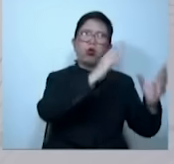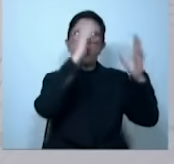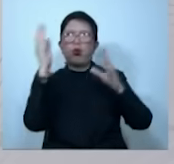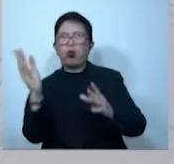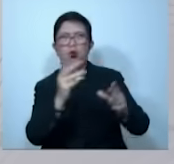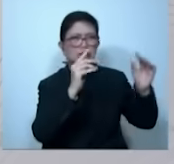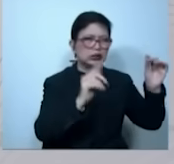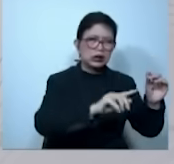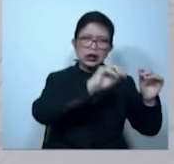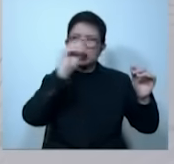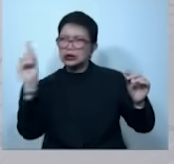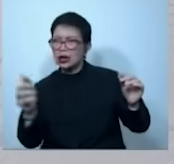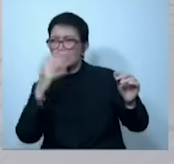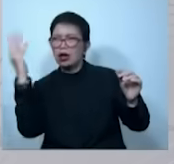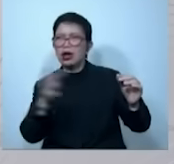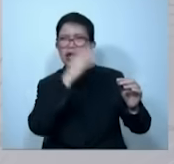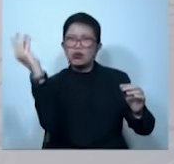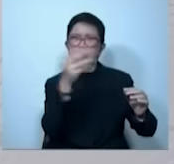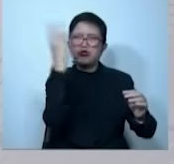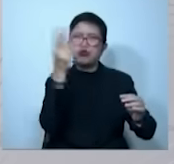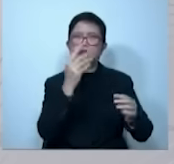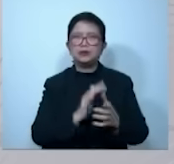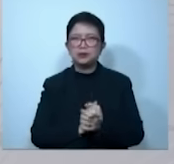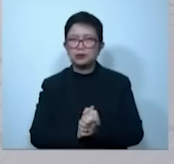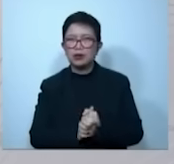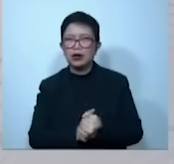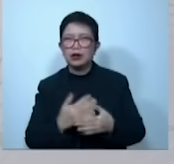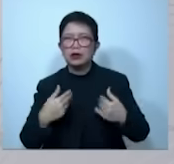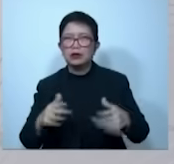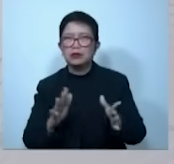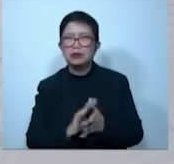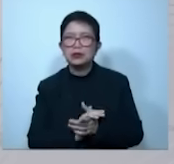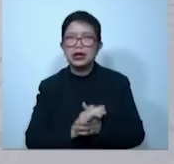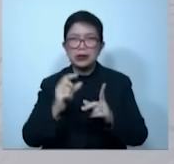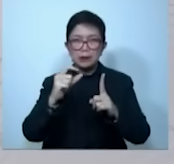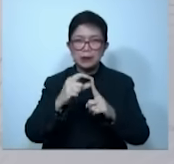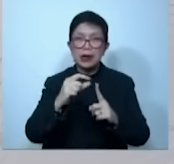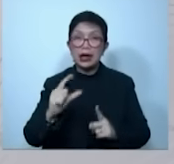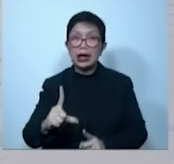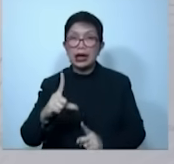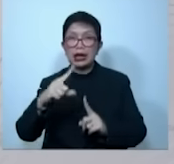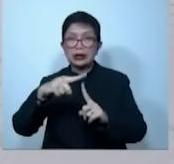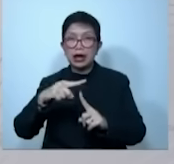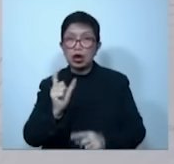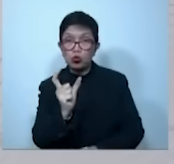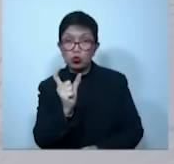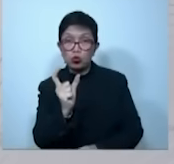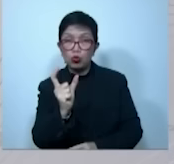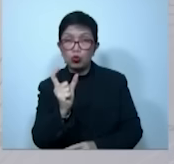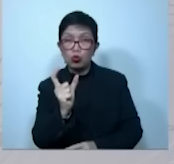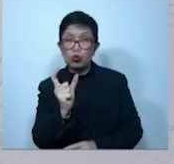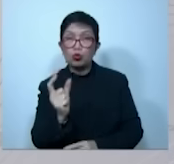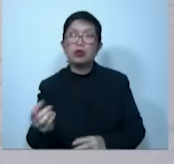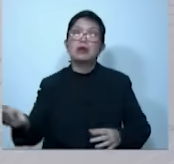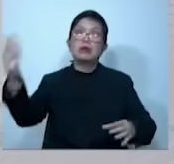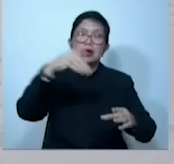ketika polutan yang muncul dari pembangkit listrik tenaga uap mengalir ke Jakarta maka